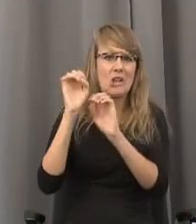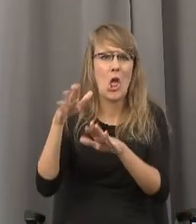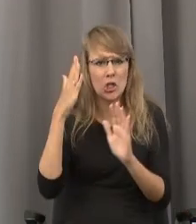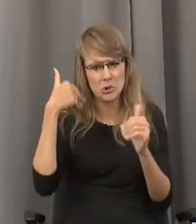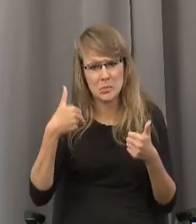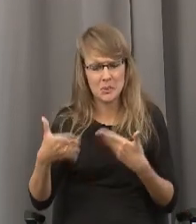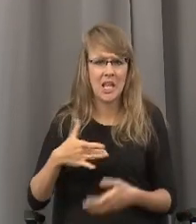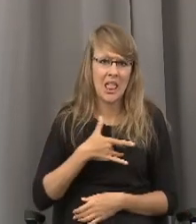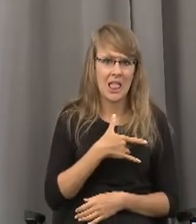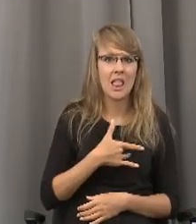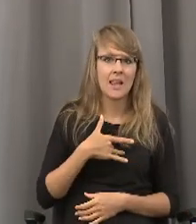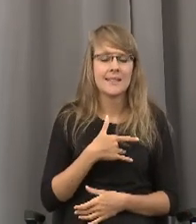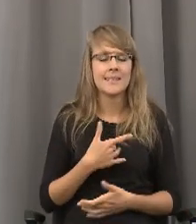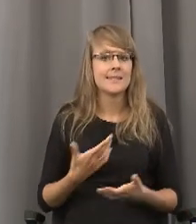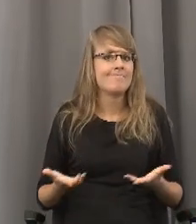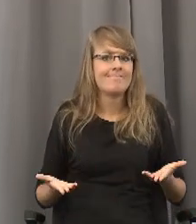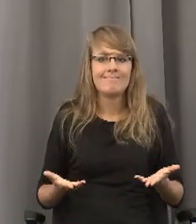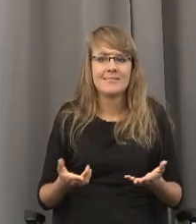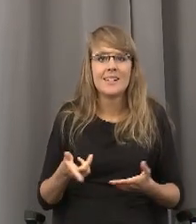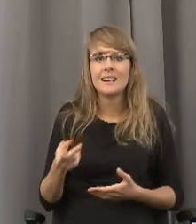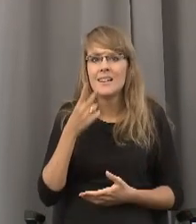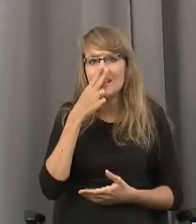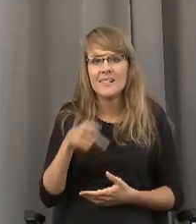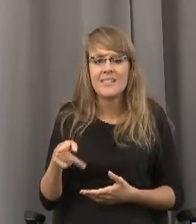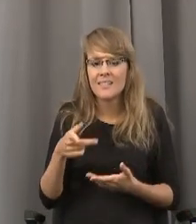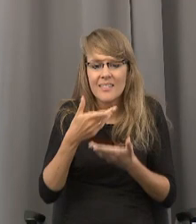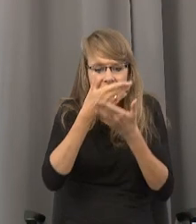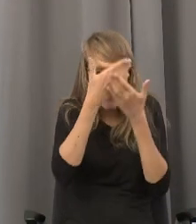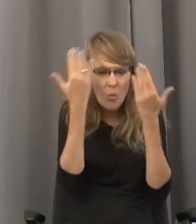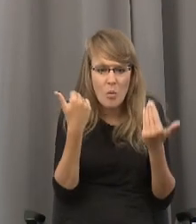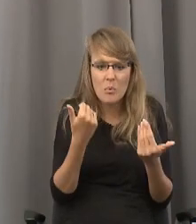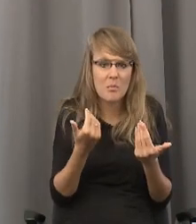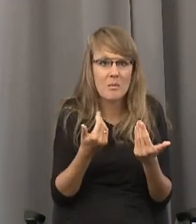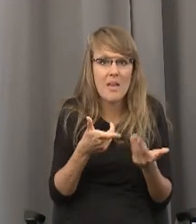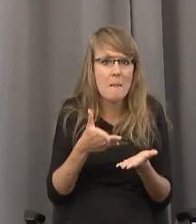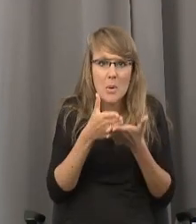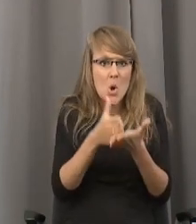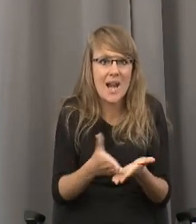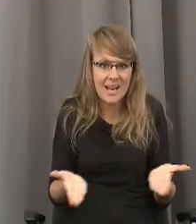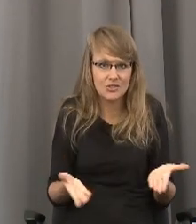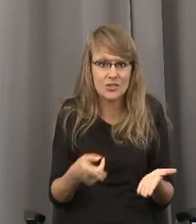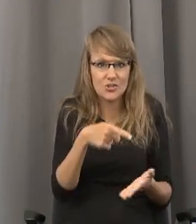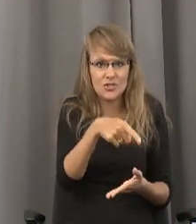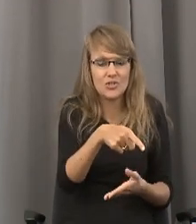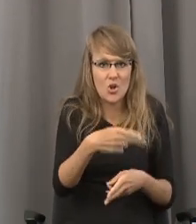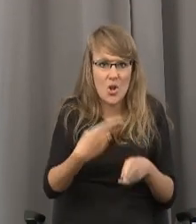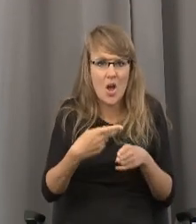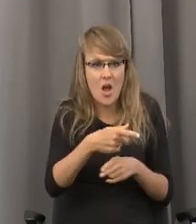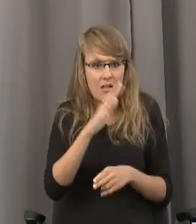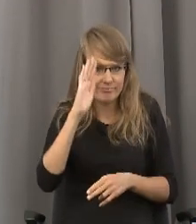się robi błędne koło jakby nieumiejętności poradzenia sobie z problemem, jakim jest zespół